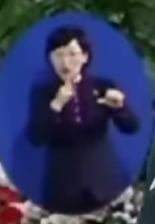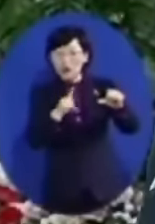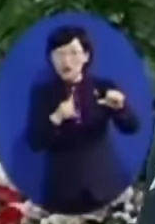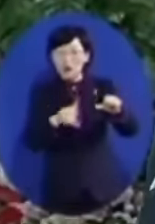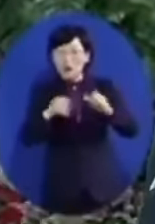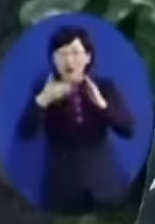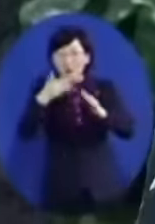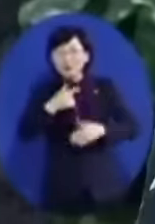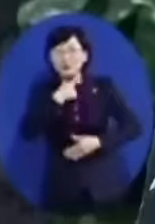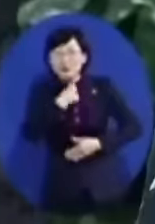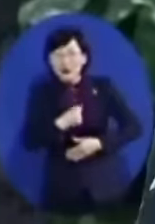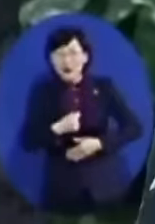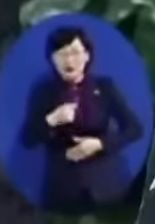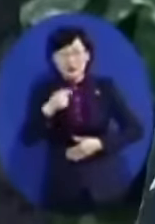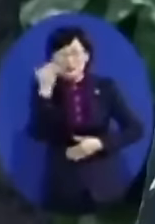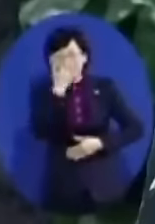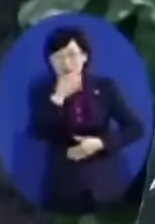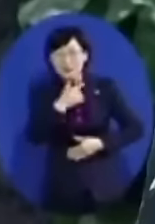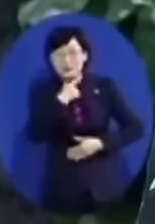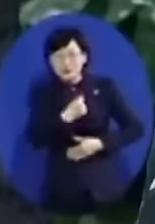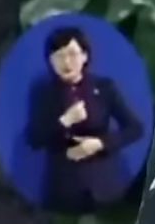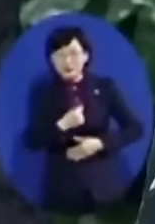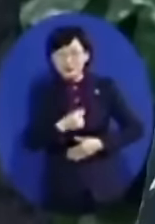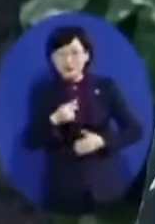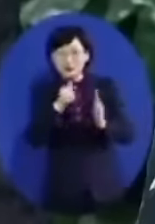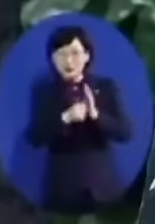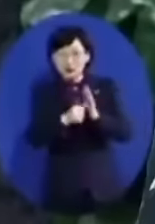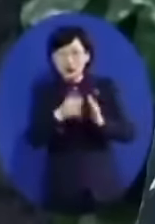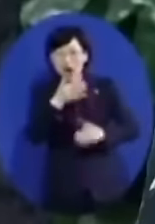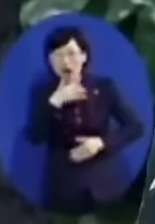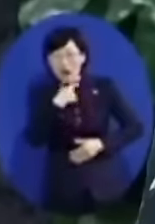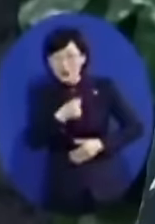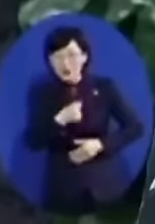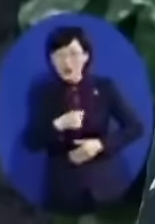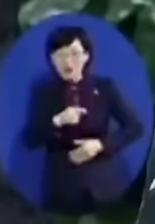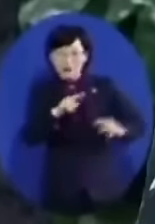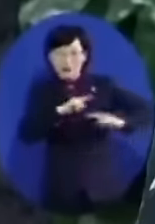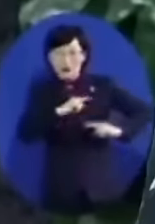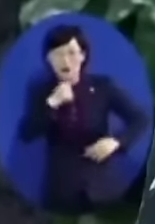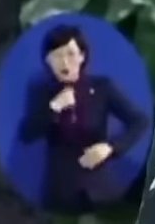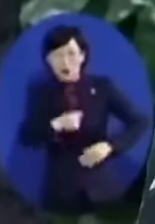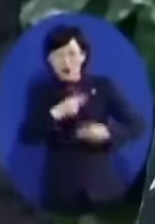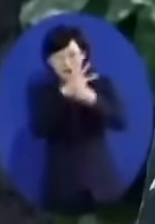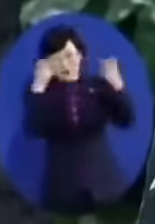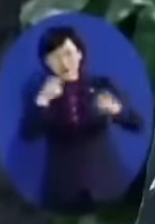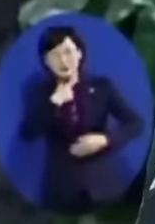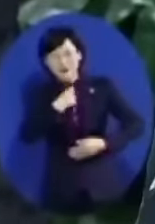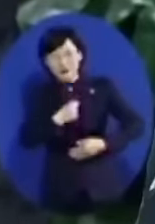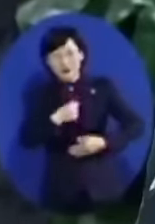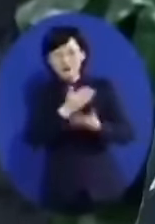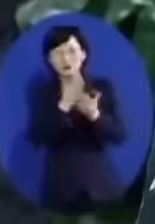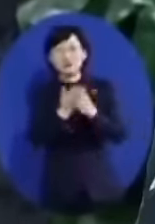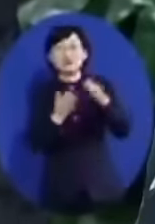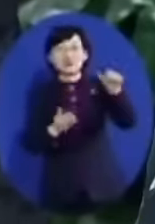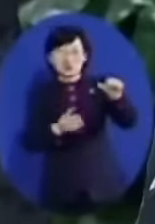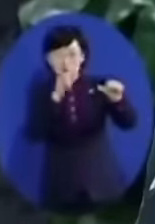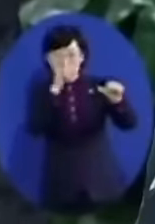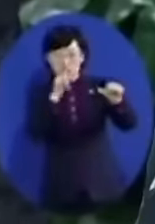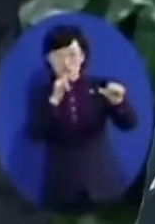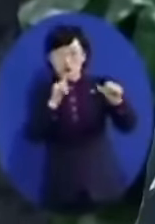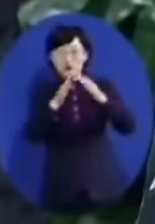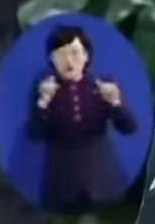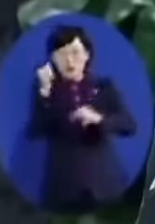식욕, 생욕, 재욕, 명예욕, 수면욕구 등이 그것입니다. 여기에는 인간의